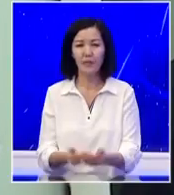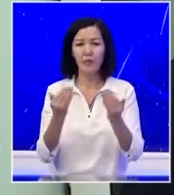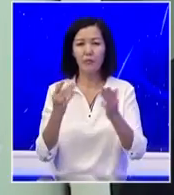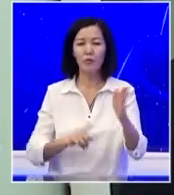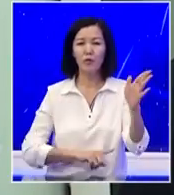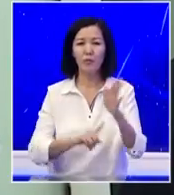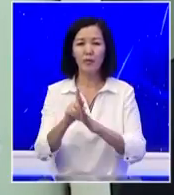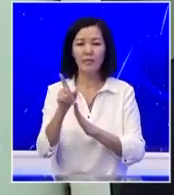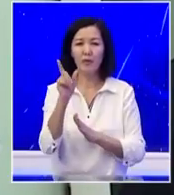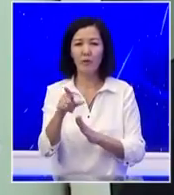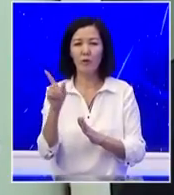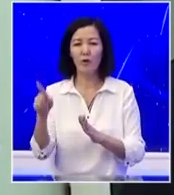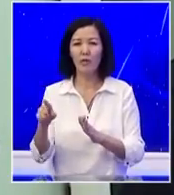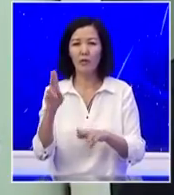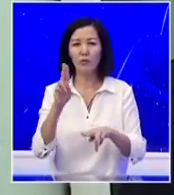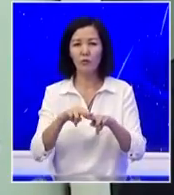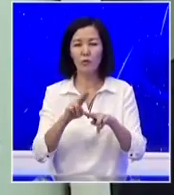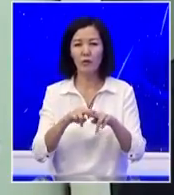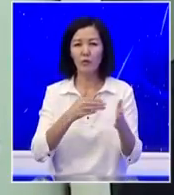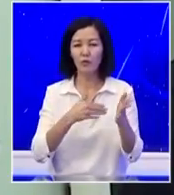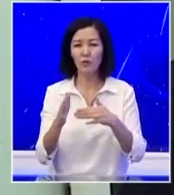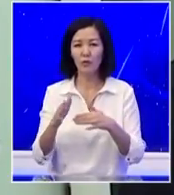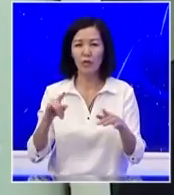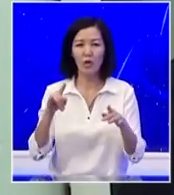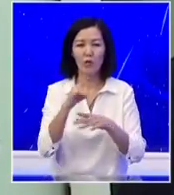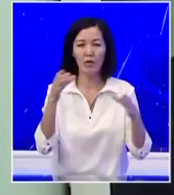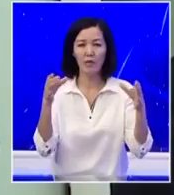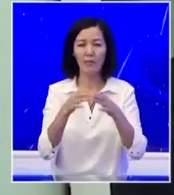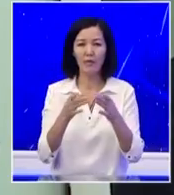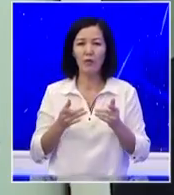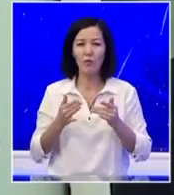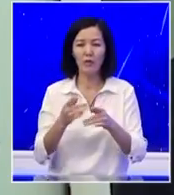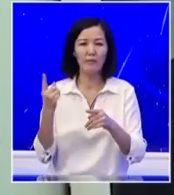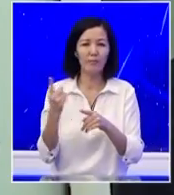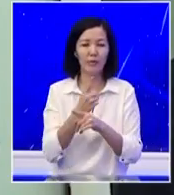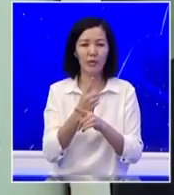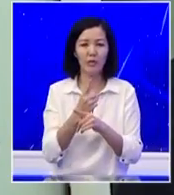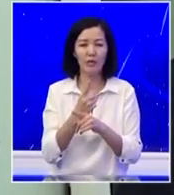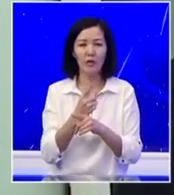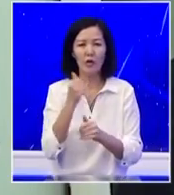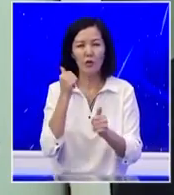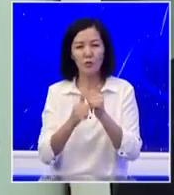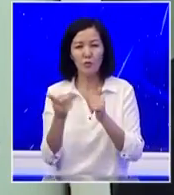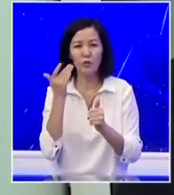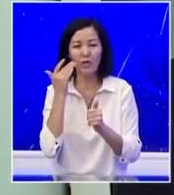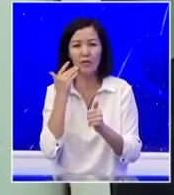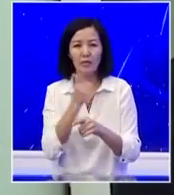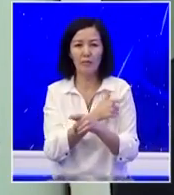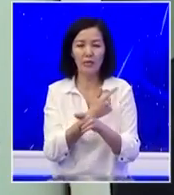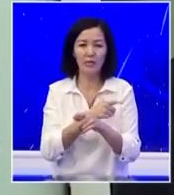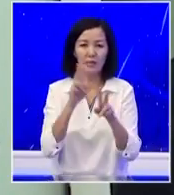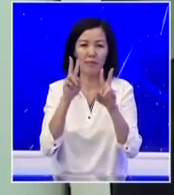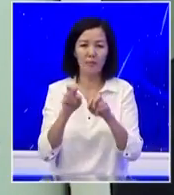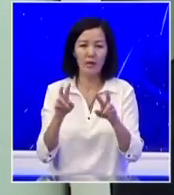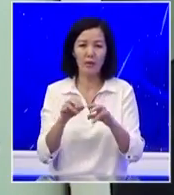Бүгіннен бастап жолаушы куәлігінің күші жойылды. Авиакомпания қызметкерлеріне қойылатын бірінші талап, олар күнделікті медициналық бақылаудан